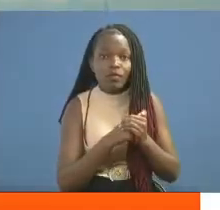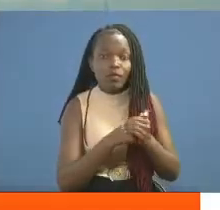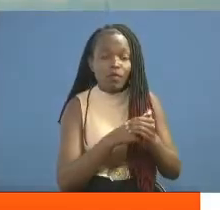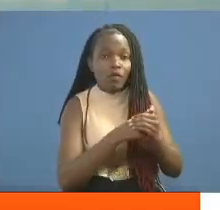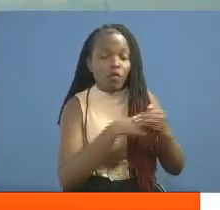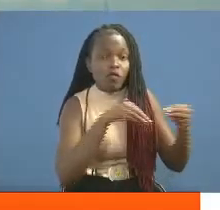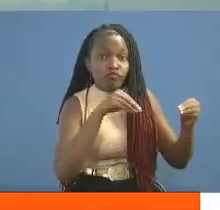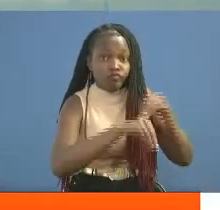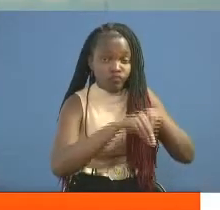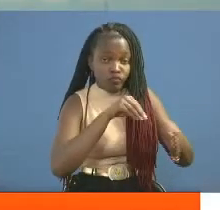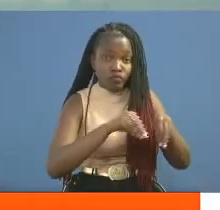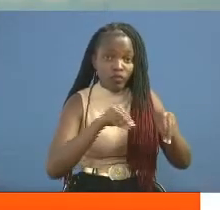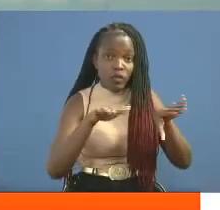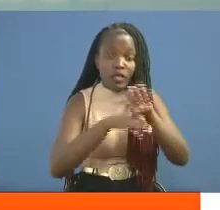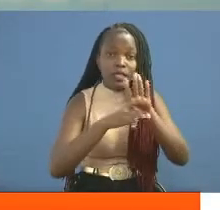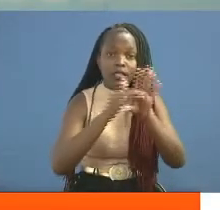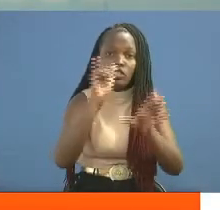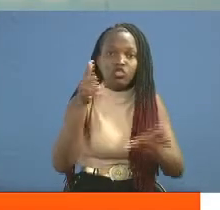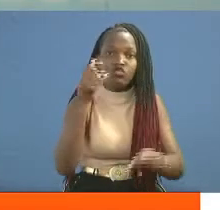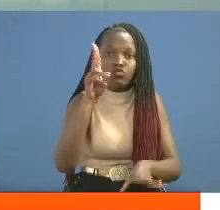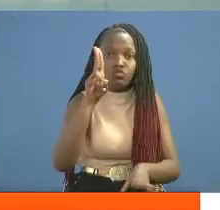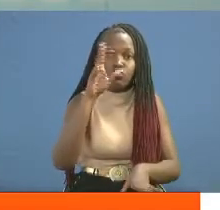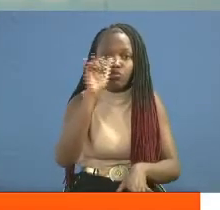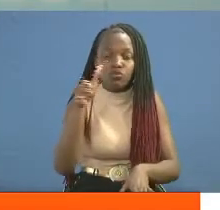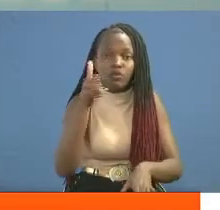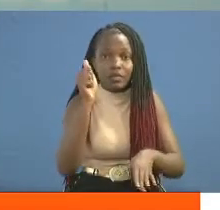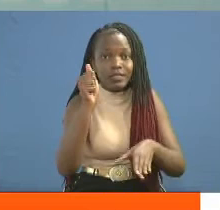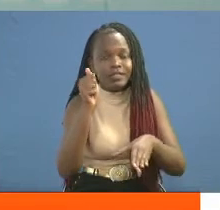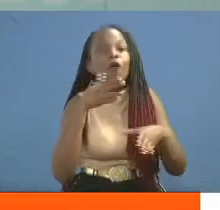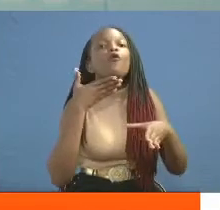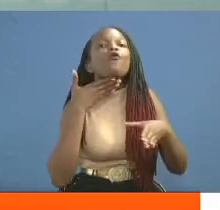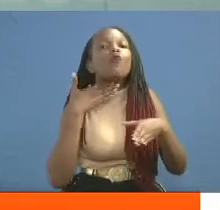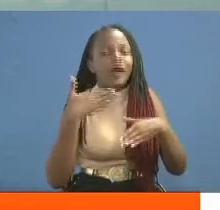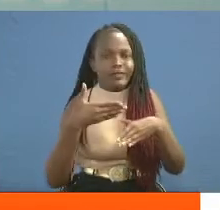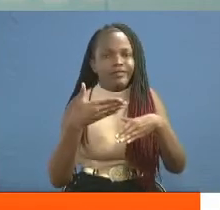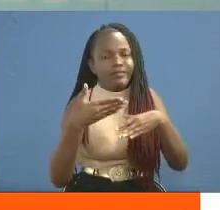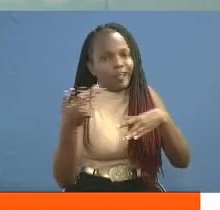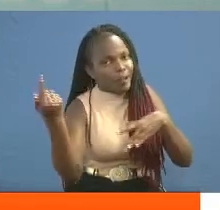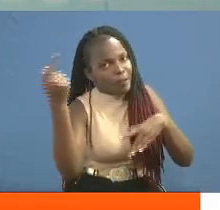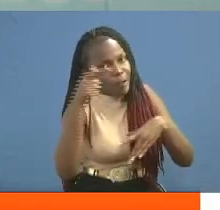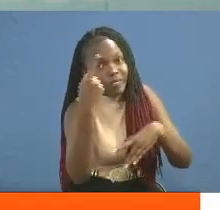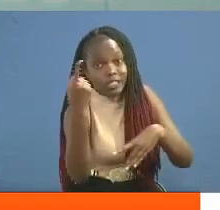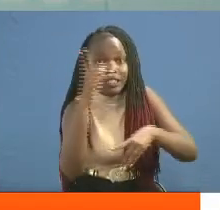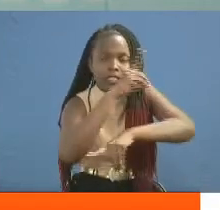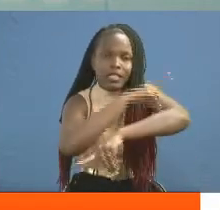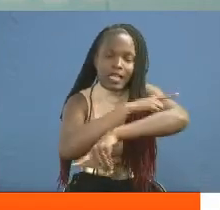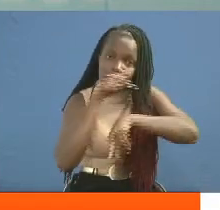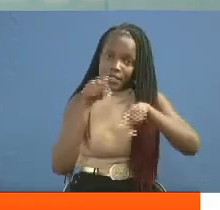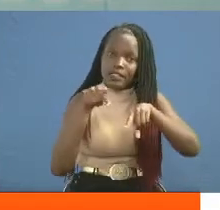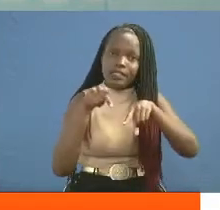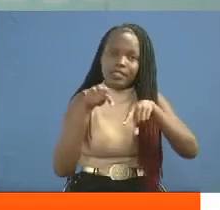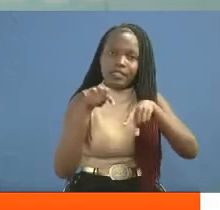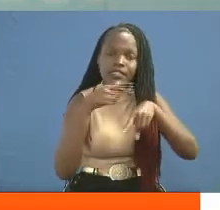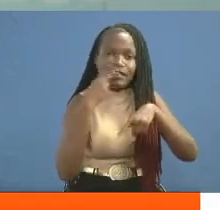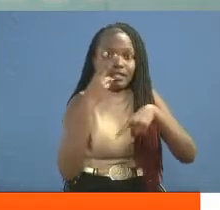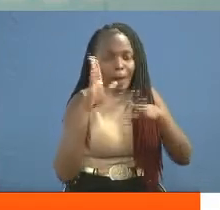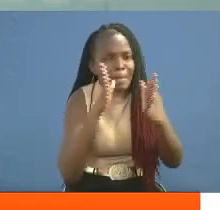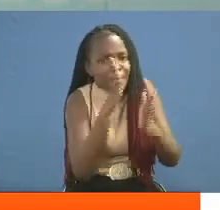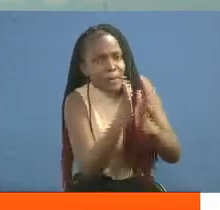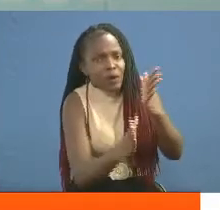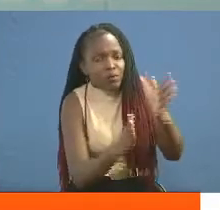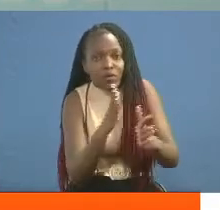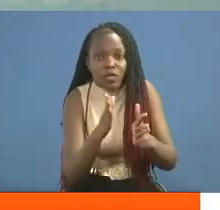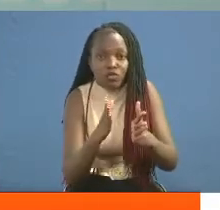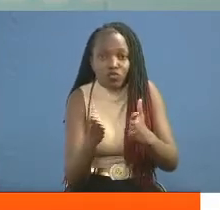Uchaguzi mdogo wa Juja unakaribia huku wagombea wakiibuka kila kuchao. Kinyang'anyiro hicho kinaonekana kama matayarisho uchaguzi wa